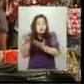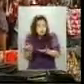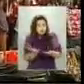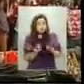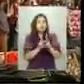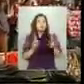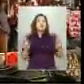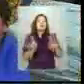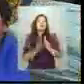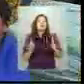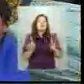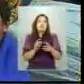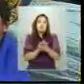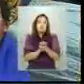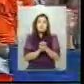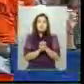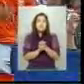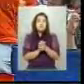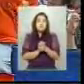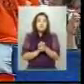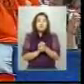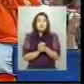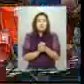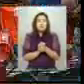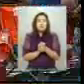ๆรถแมพแกนนำนปช